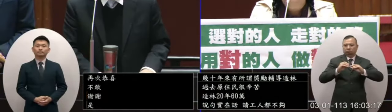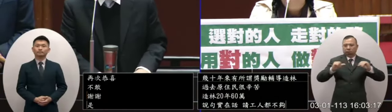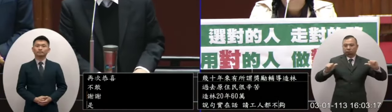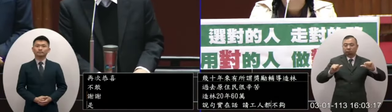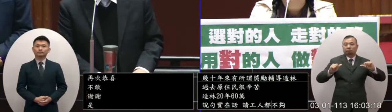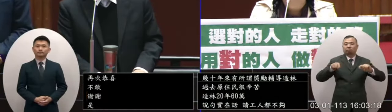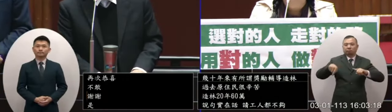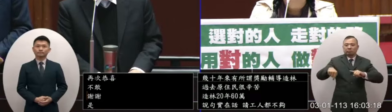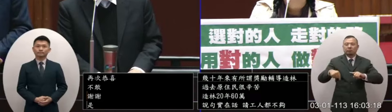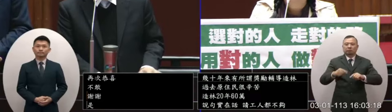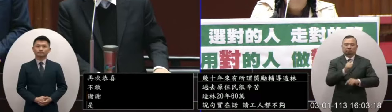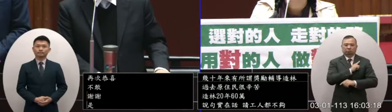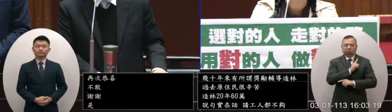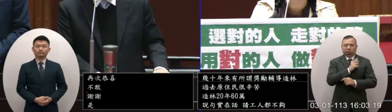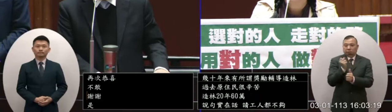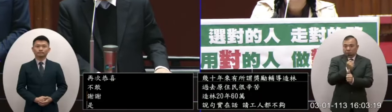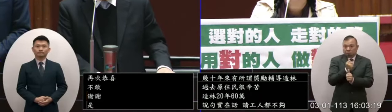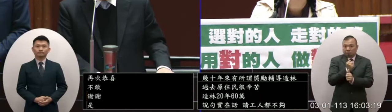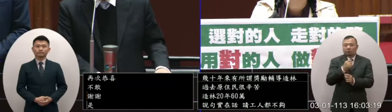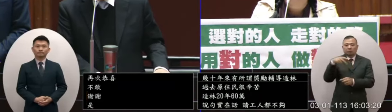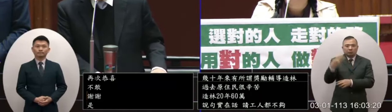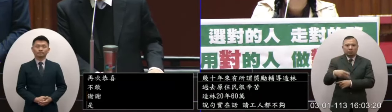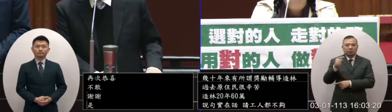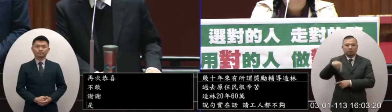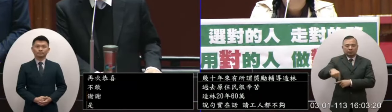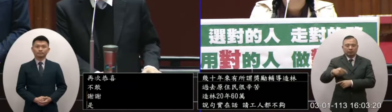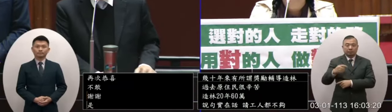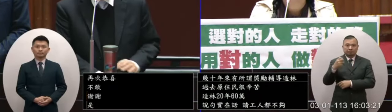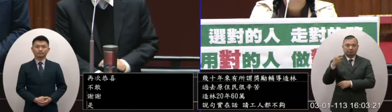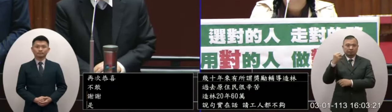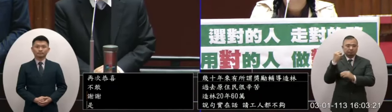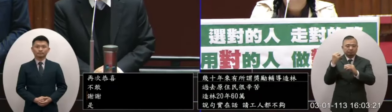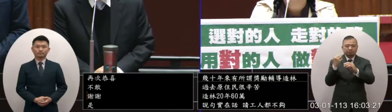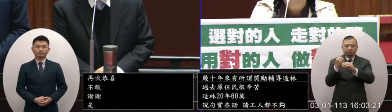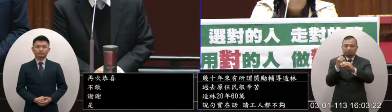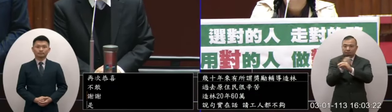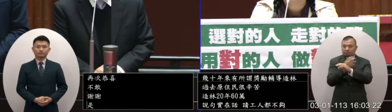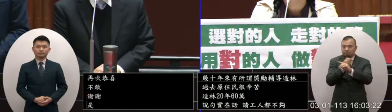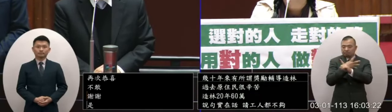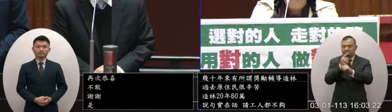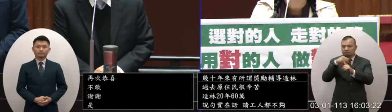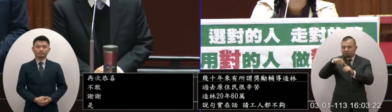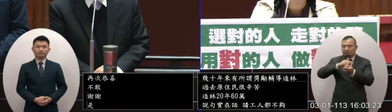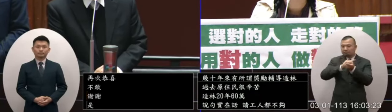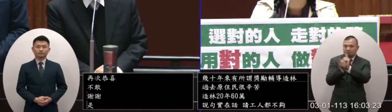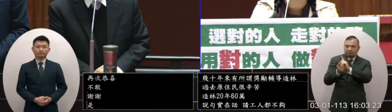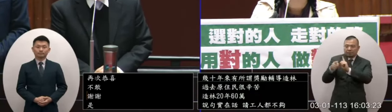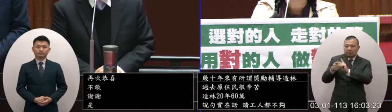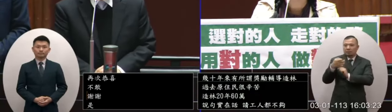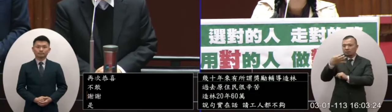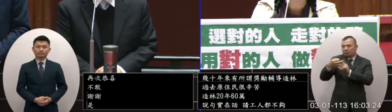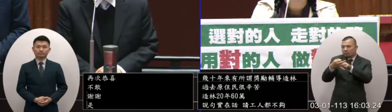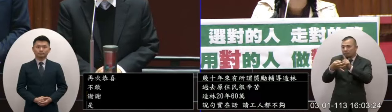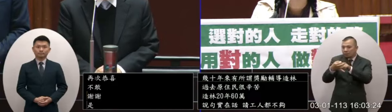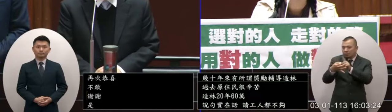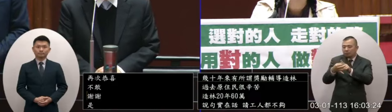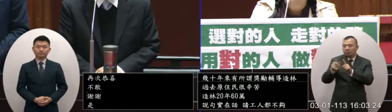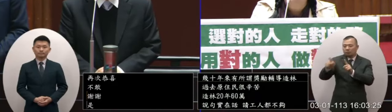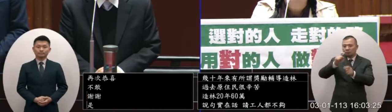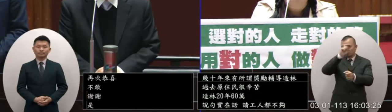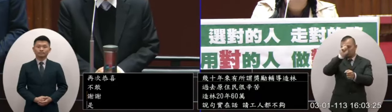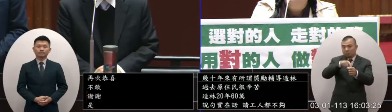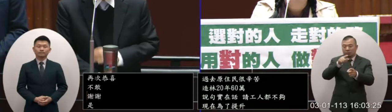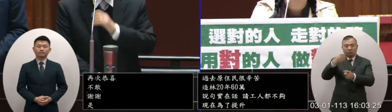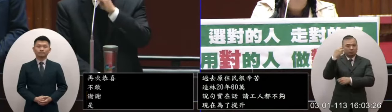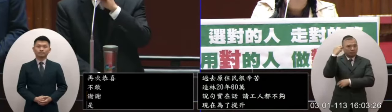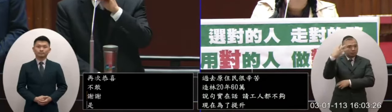趋势碳汇，有这种新植林6年的这样的一个规定趋势，所以我们的新造林政策